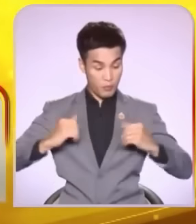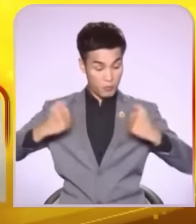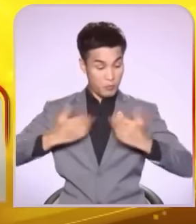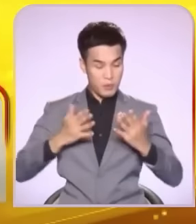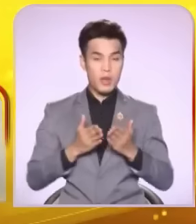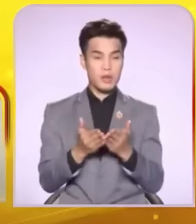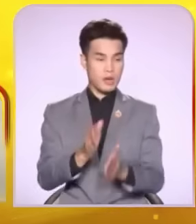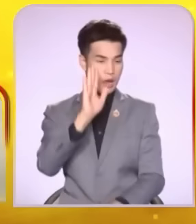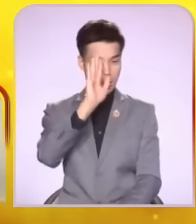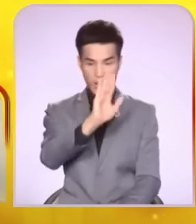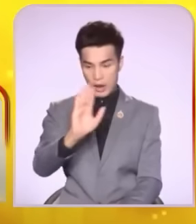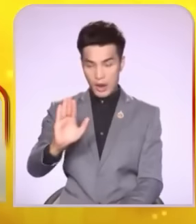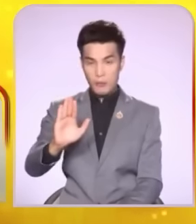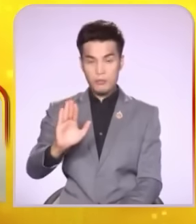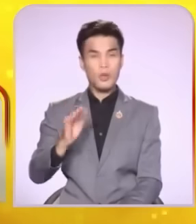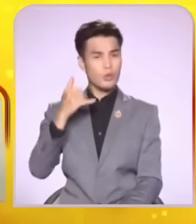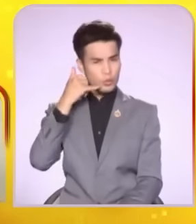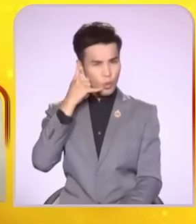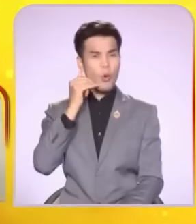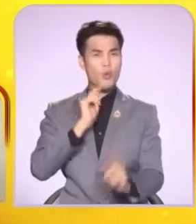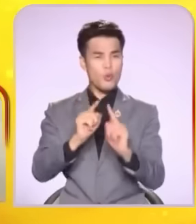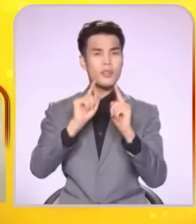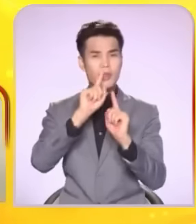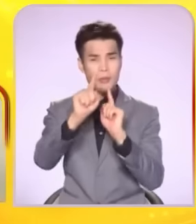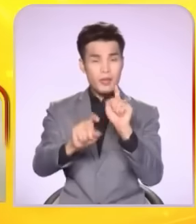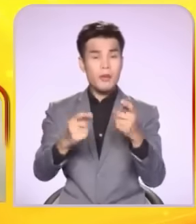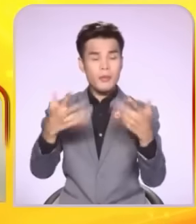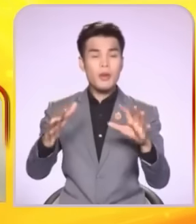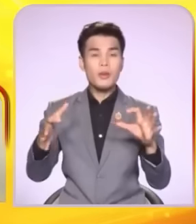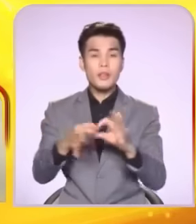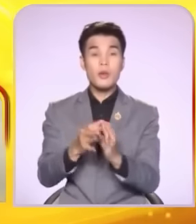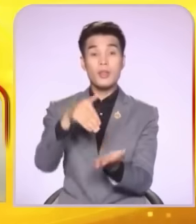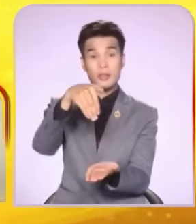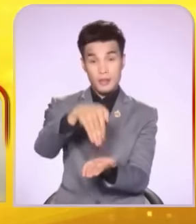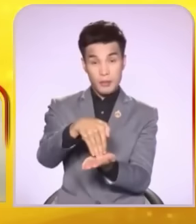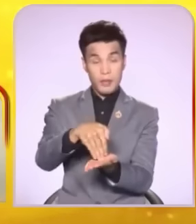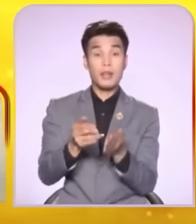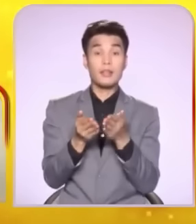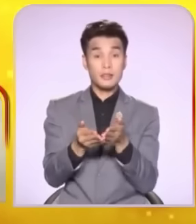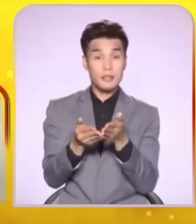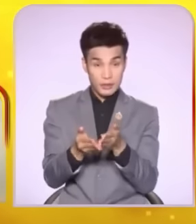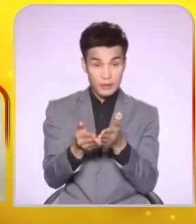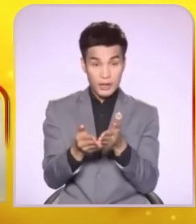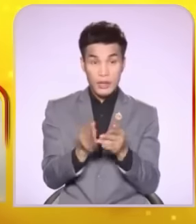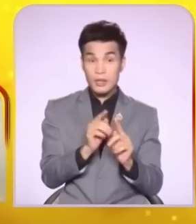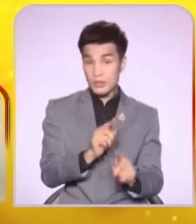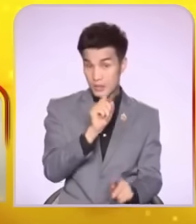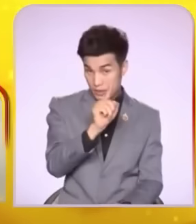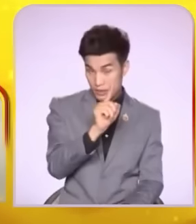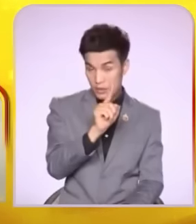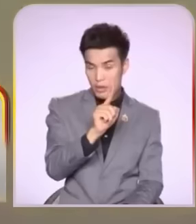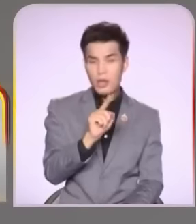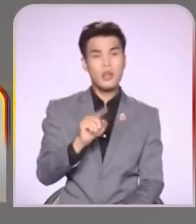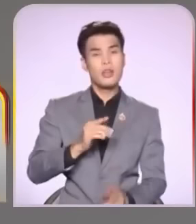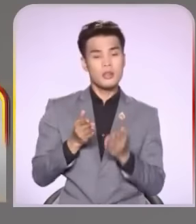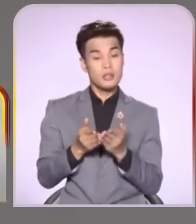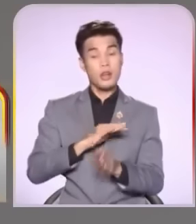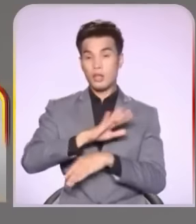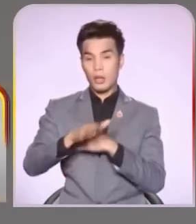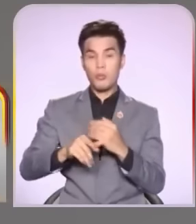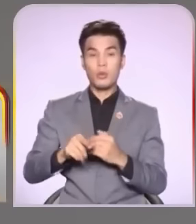เรือคือเรือทุกลำเนี่ยดิฉันโทรพูดคุยสอบถามกับทางสำนักงานเจ้าท่าภูมิภาคที่ 1นะก็บอกว่าเรือทุก